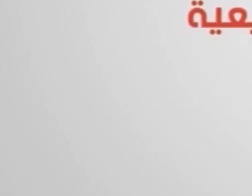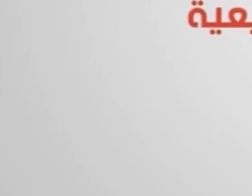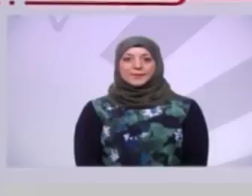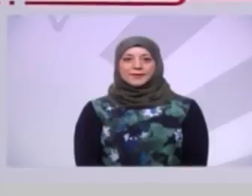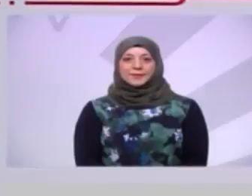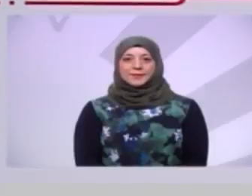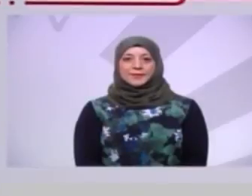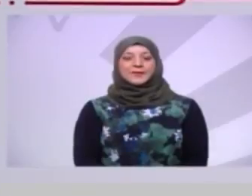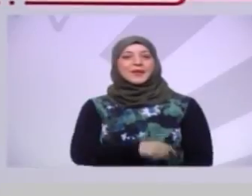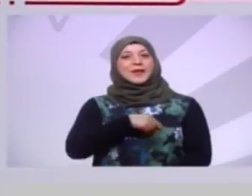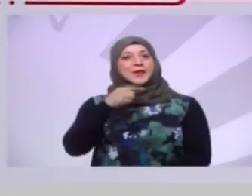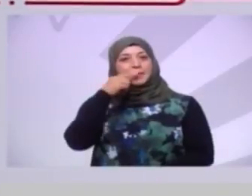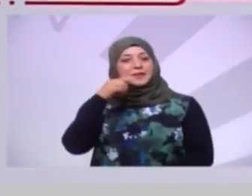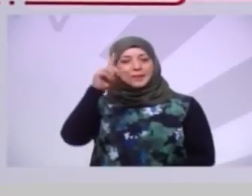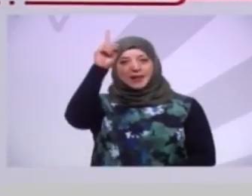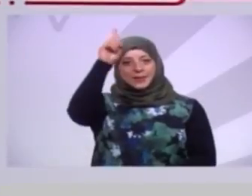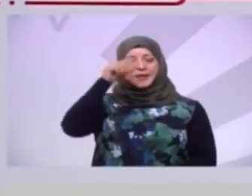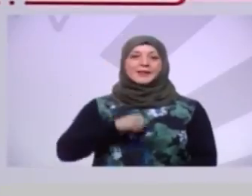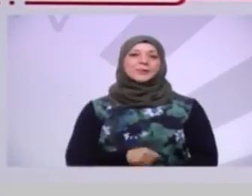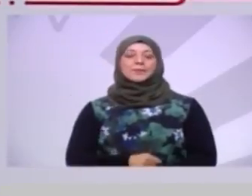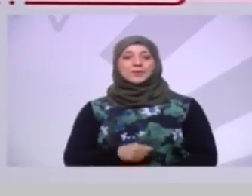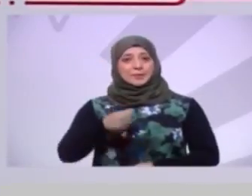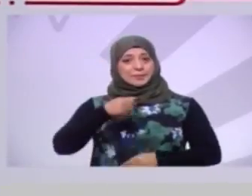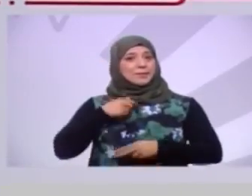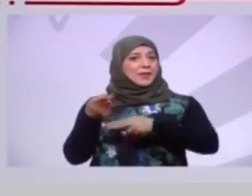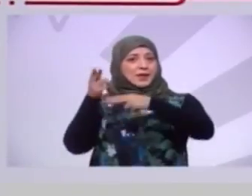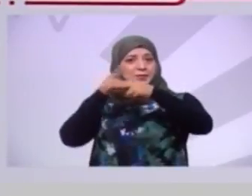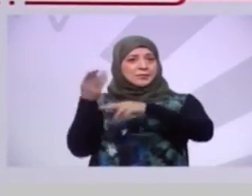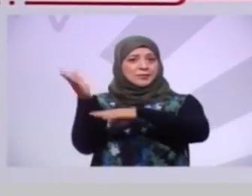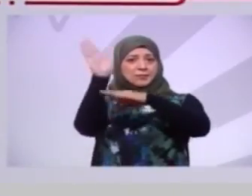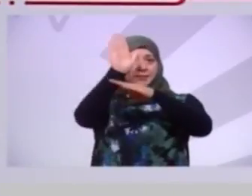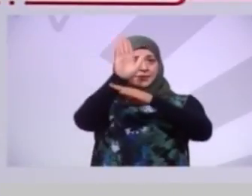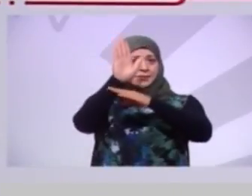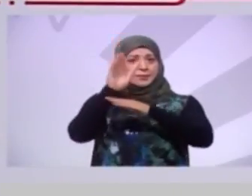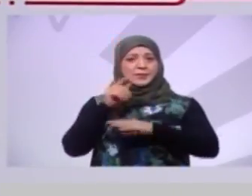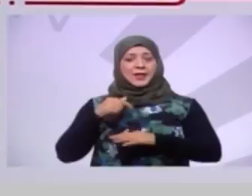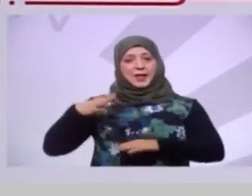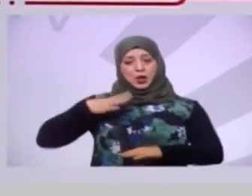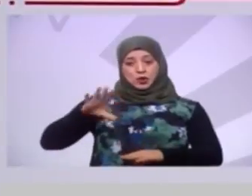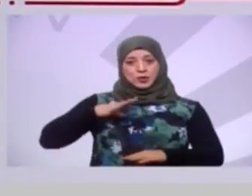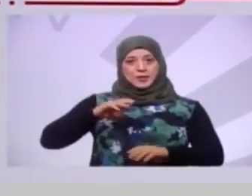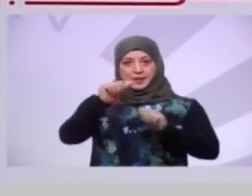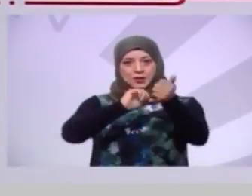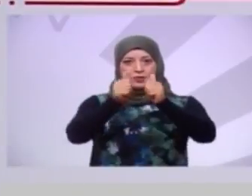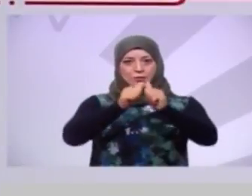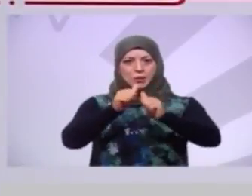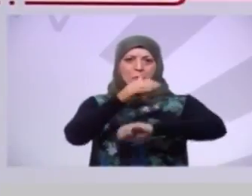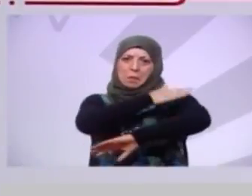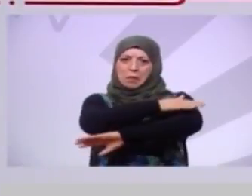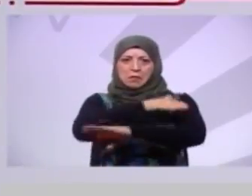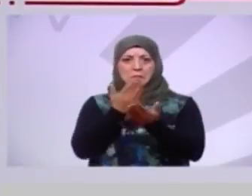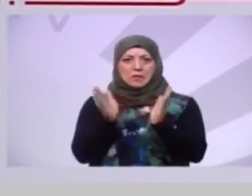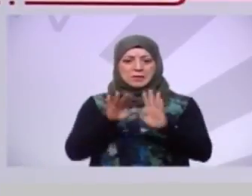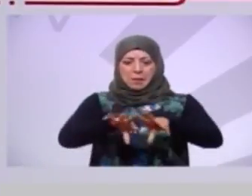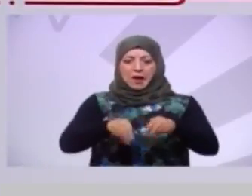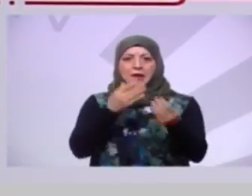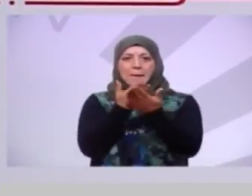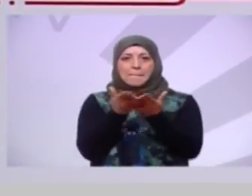بسم الله الرحمان الرحيم انا اسماعيل سبيعي استاذ بدنيه موظف شغله بسيطه